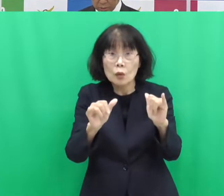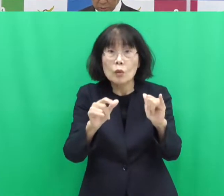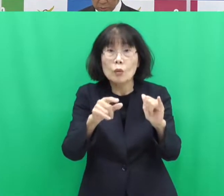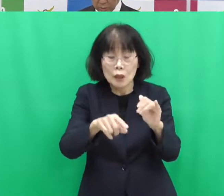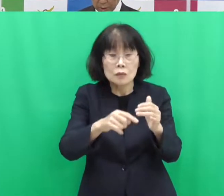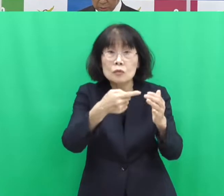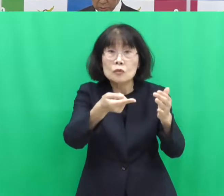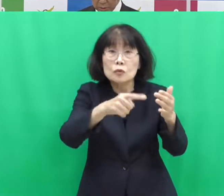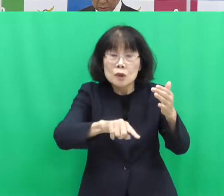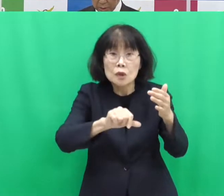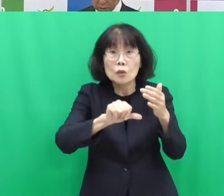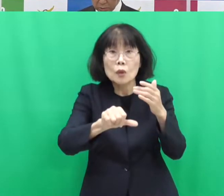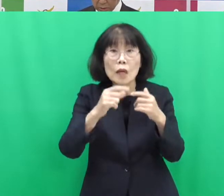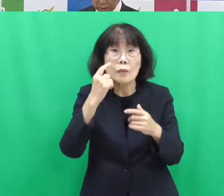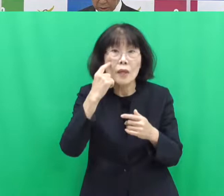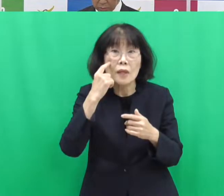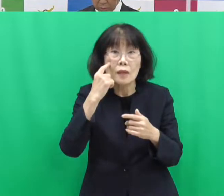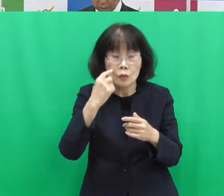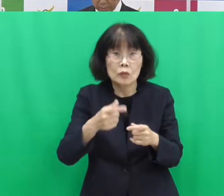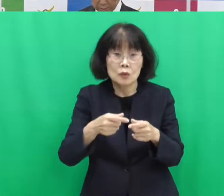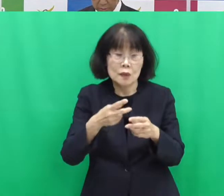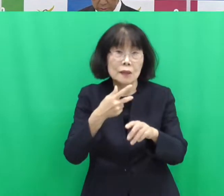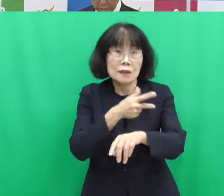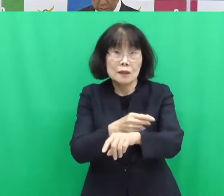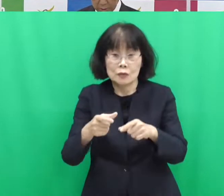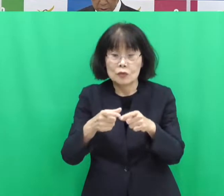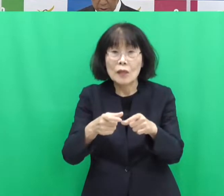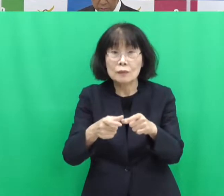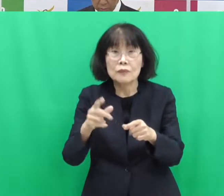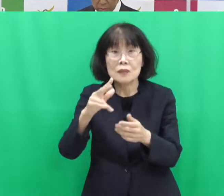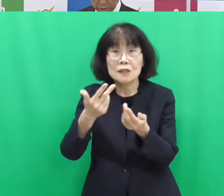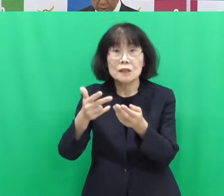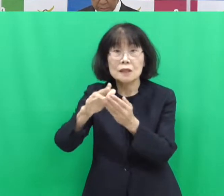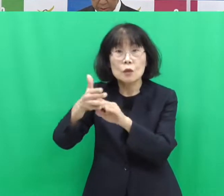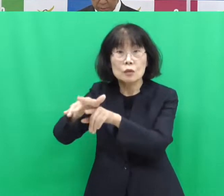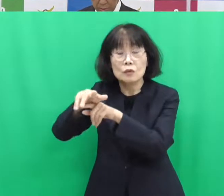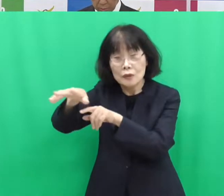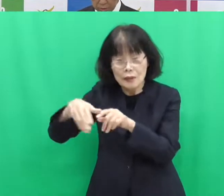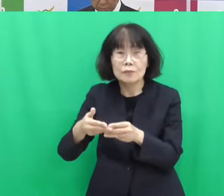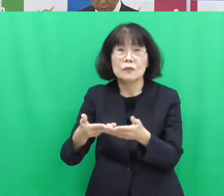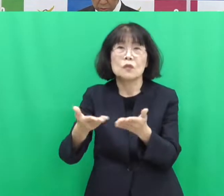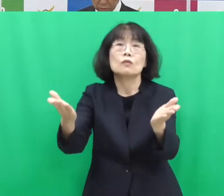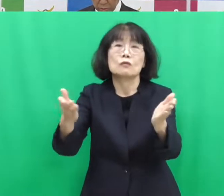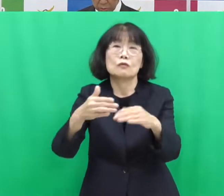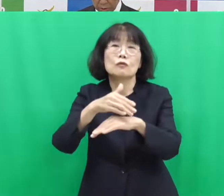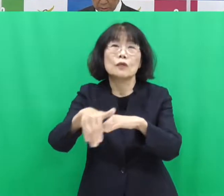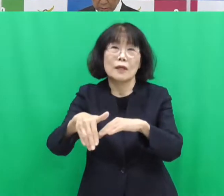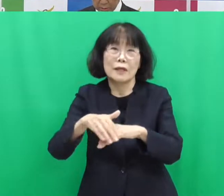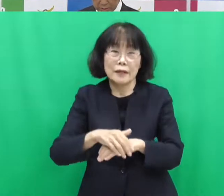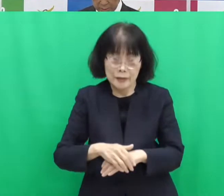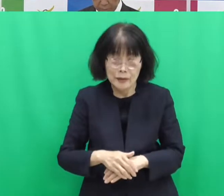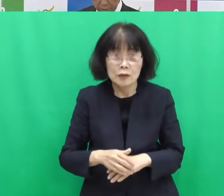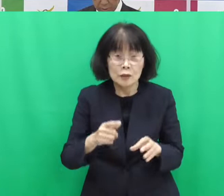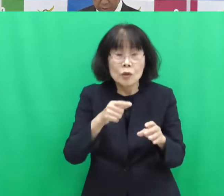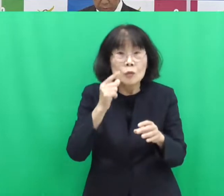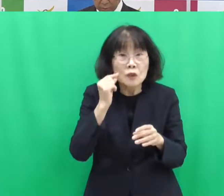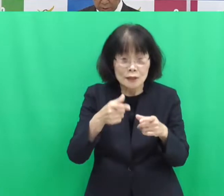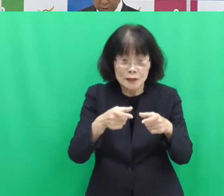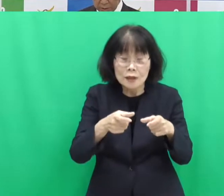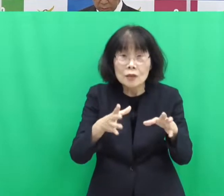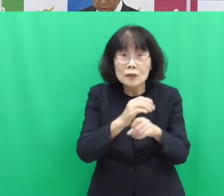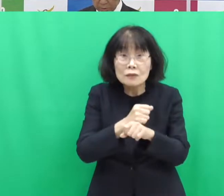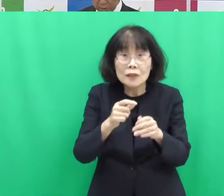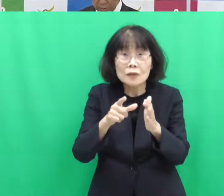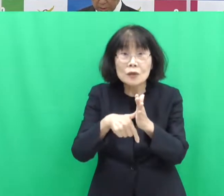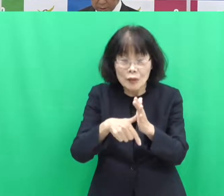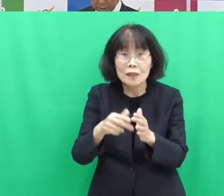券が市町村から順次発送されているところであります。接種券を紛失された場合はお住まいの市町村にお問い合わせください。なお仙